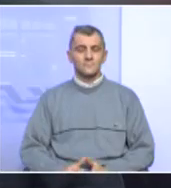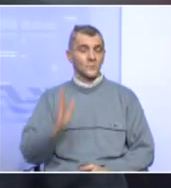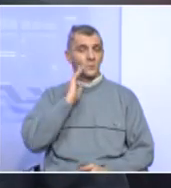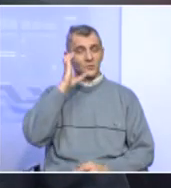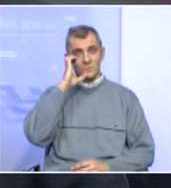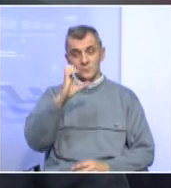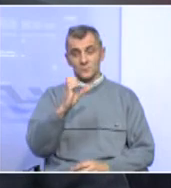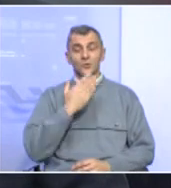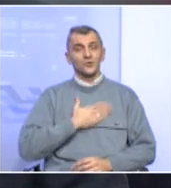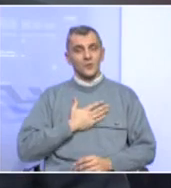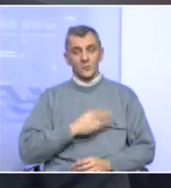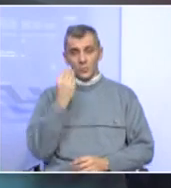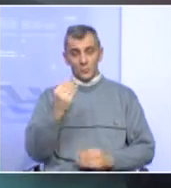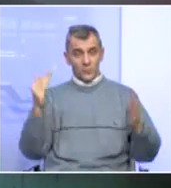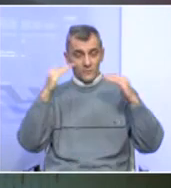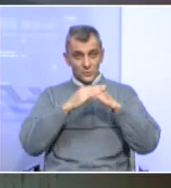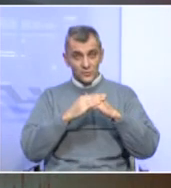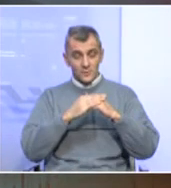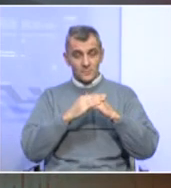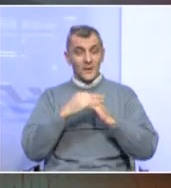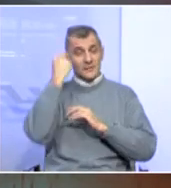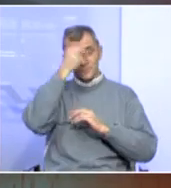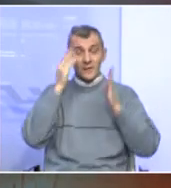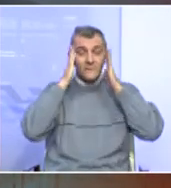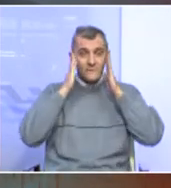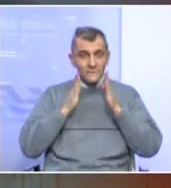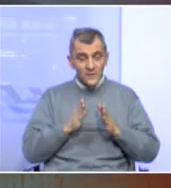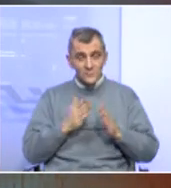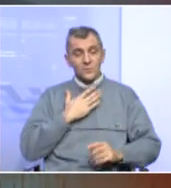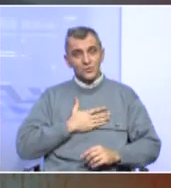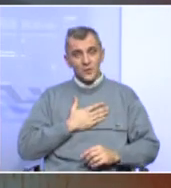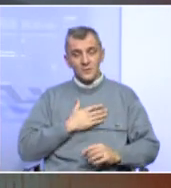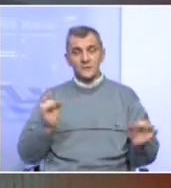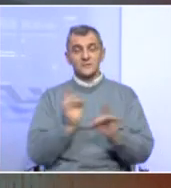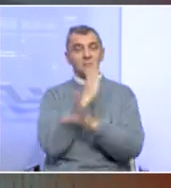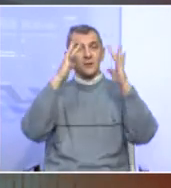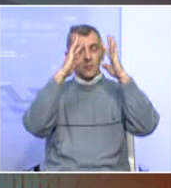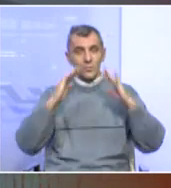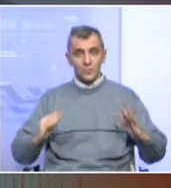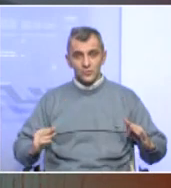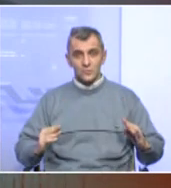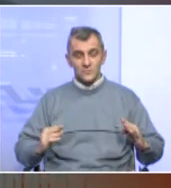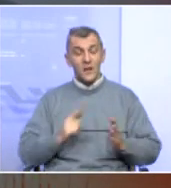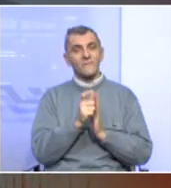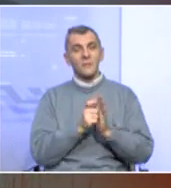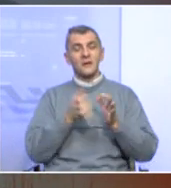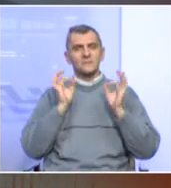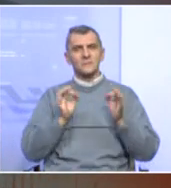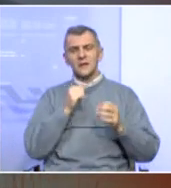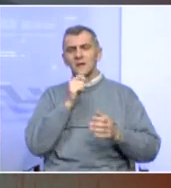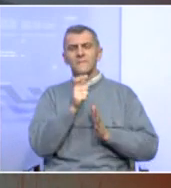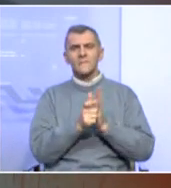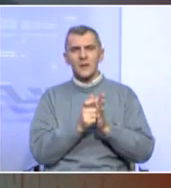Poštovani gledalci, želim vam dobro veče, pravoslavnim vjernicima želim sretan Božić. Vrijeme za specijali, vrijeme